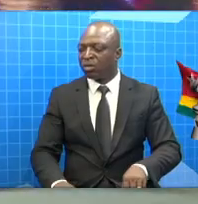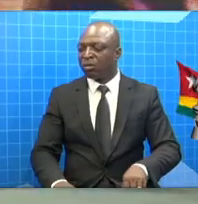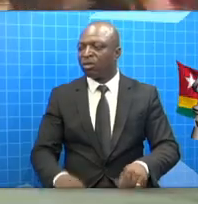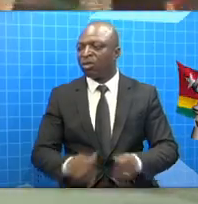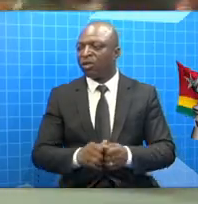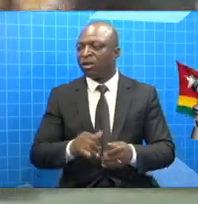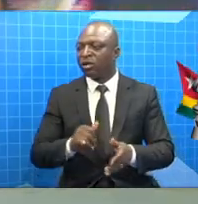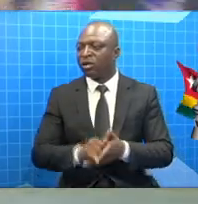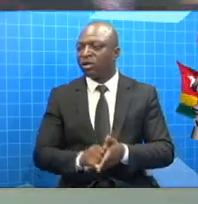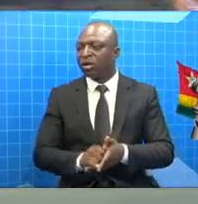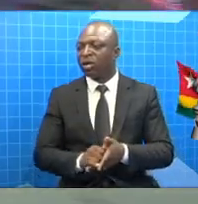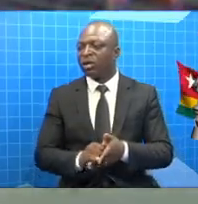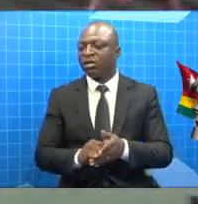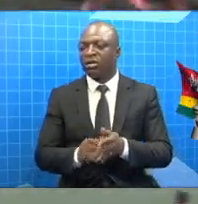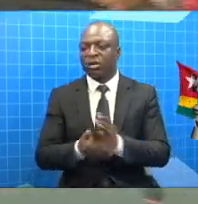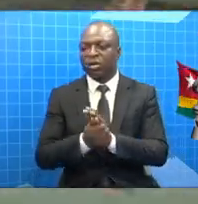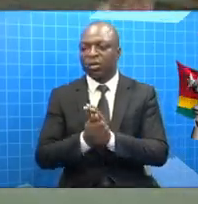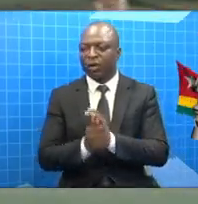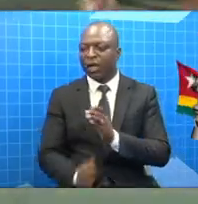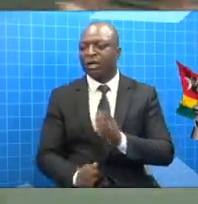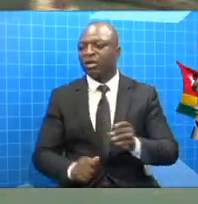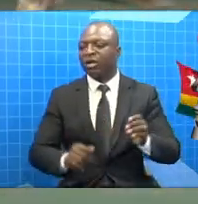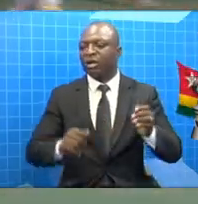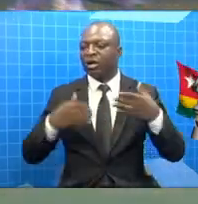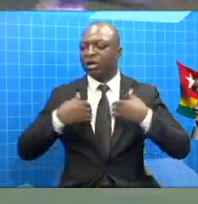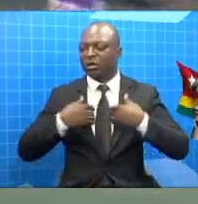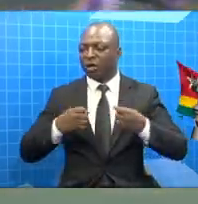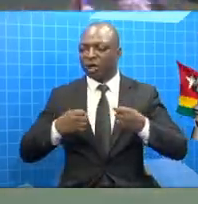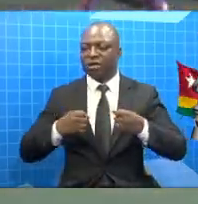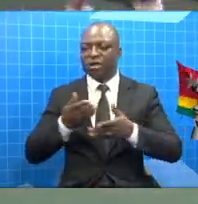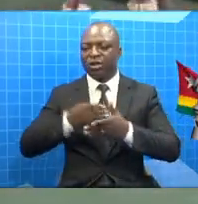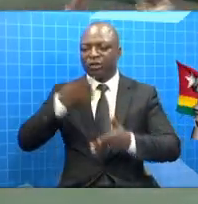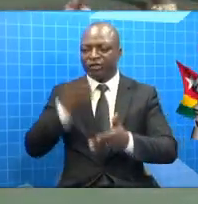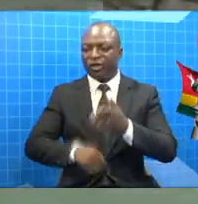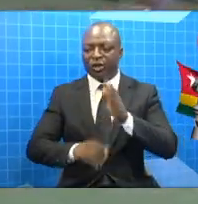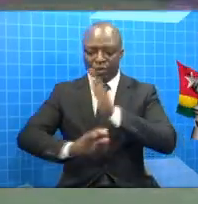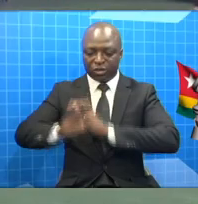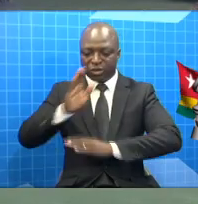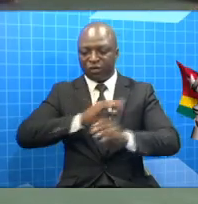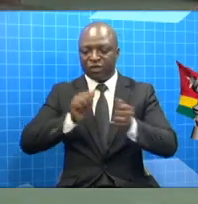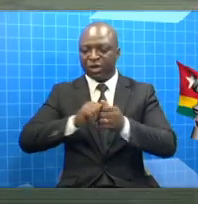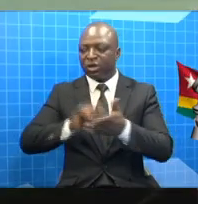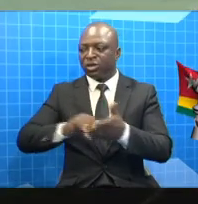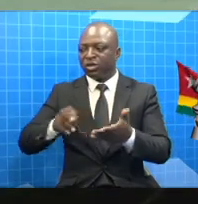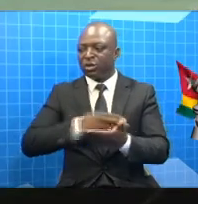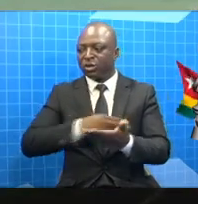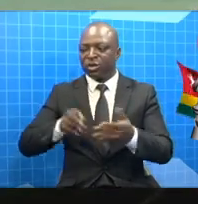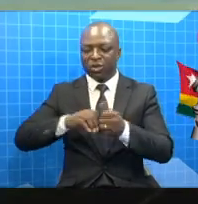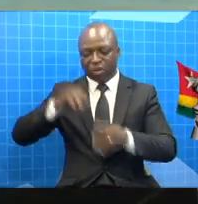Dynamisme, vaillance, courage. Des valeurs cultivées à travers le Kondja de Sotoubois.